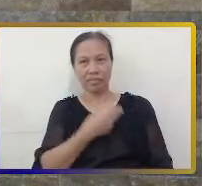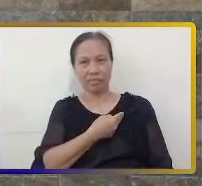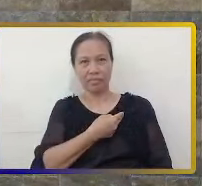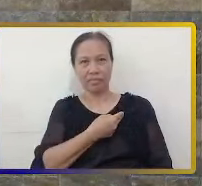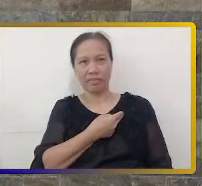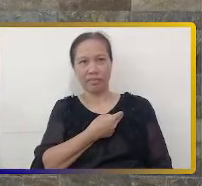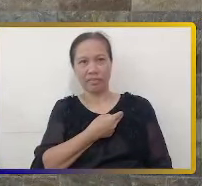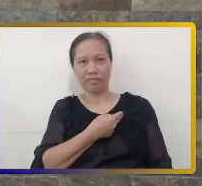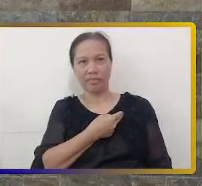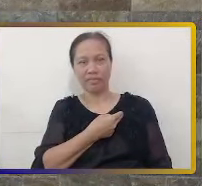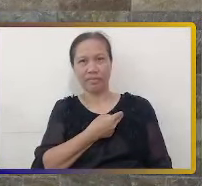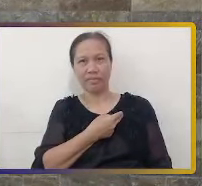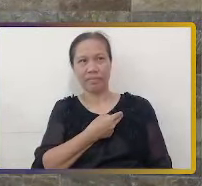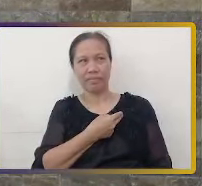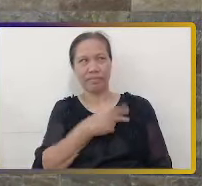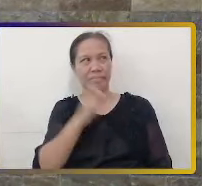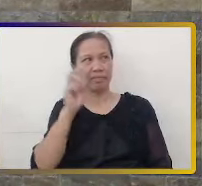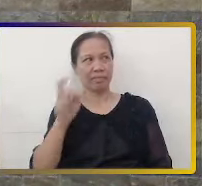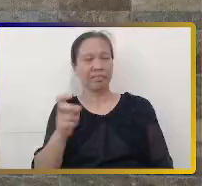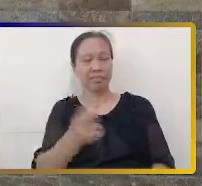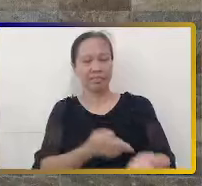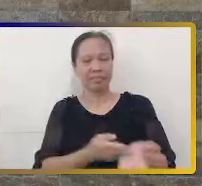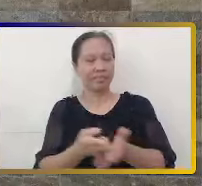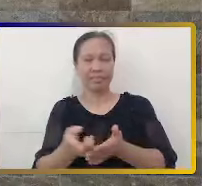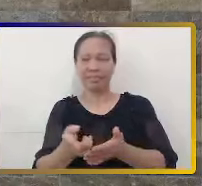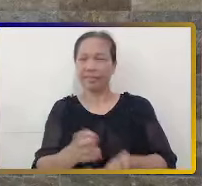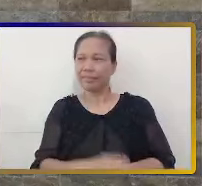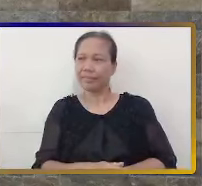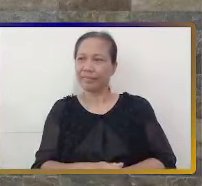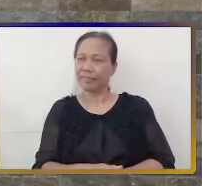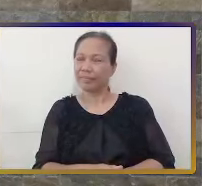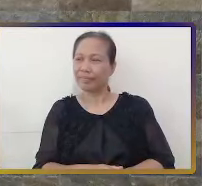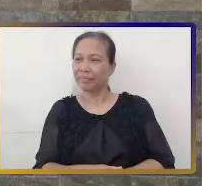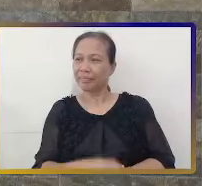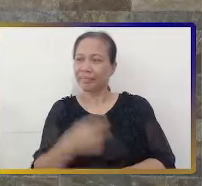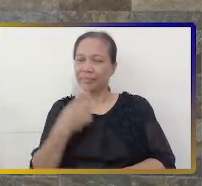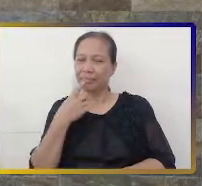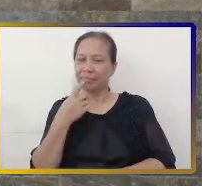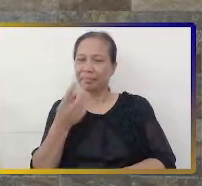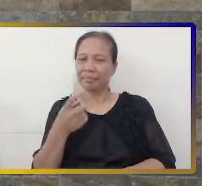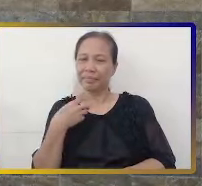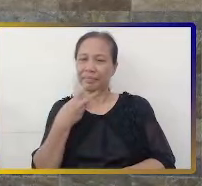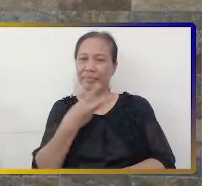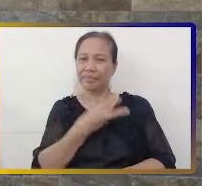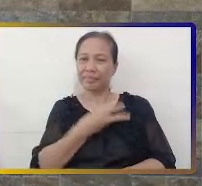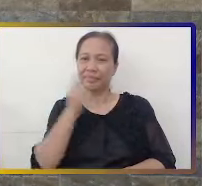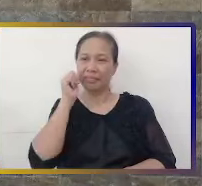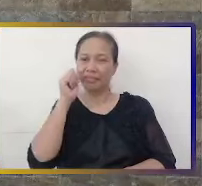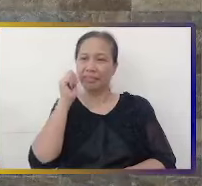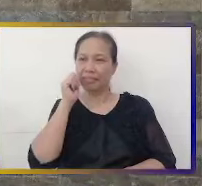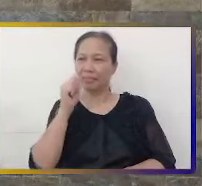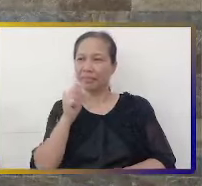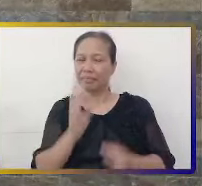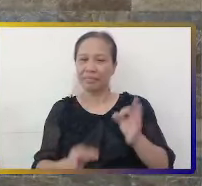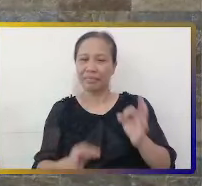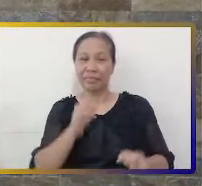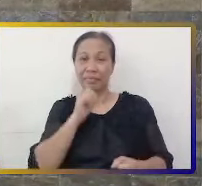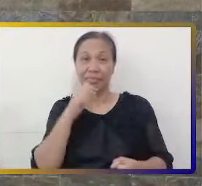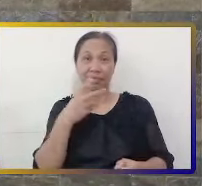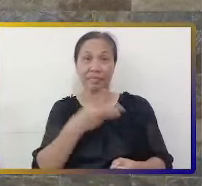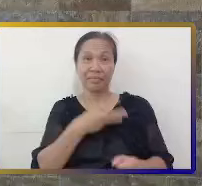you You should be honest Now para bang sinasabi natin pagka pagka pagka hindi tayo nagbigay sa